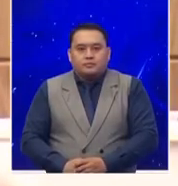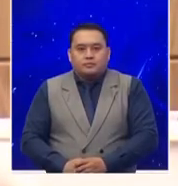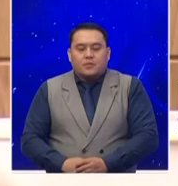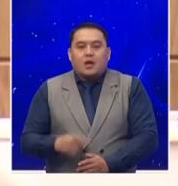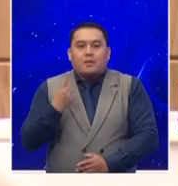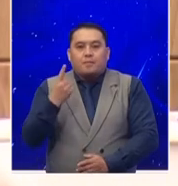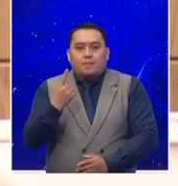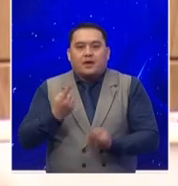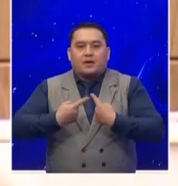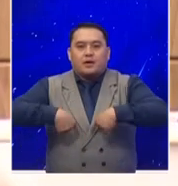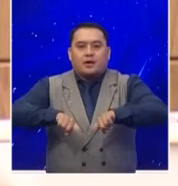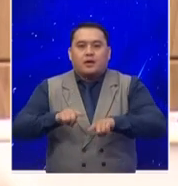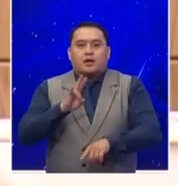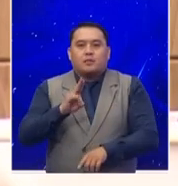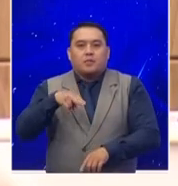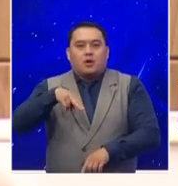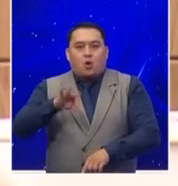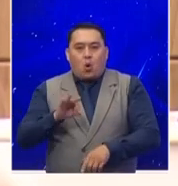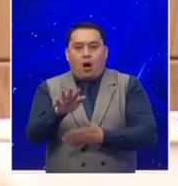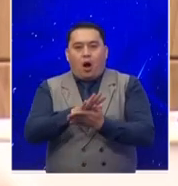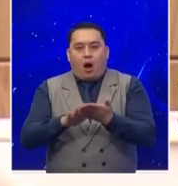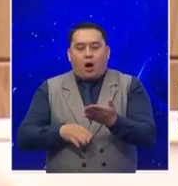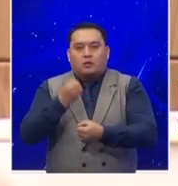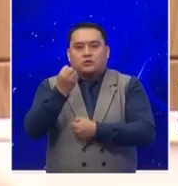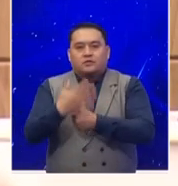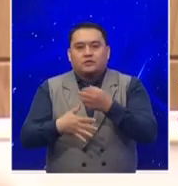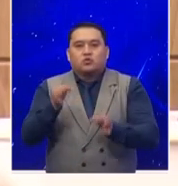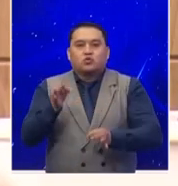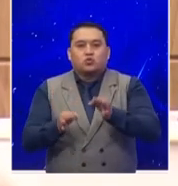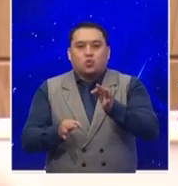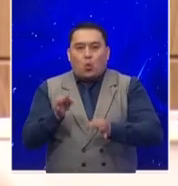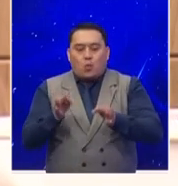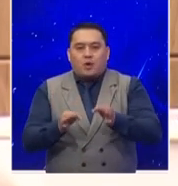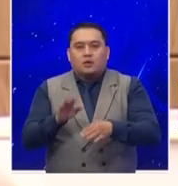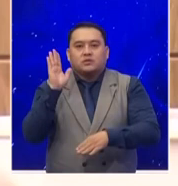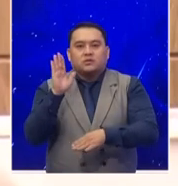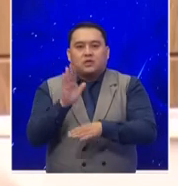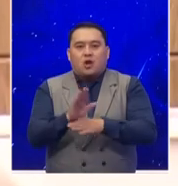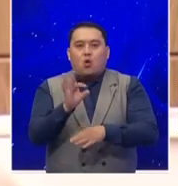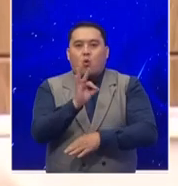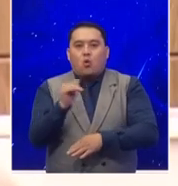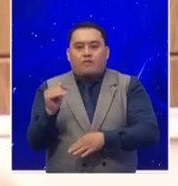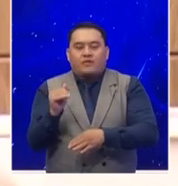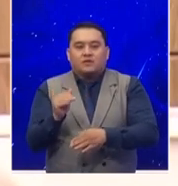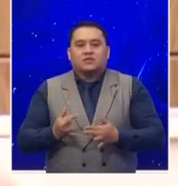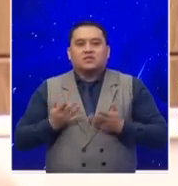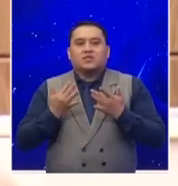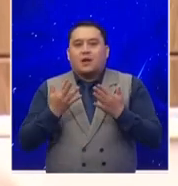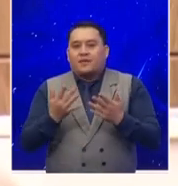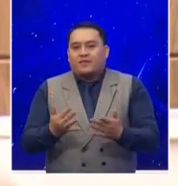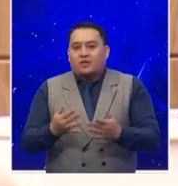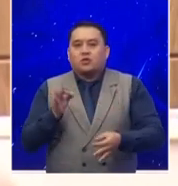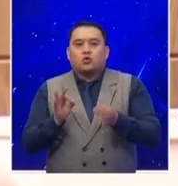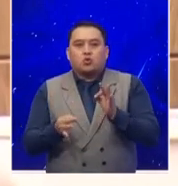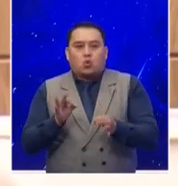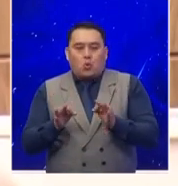Бір үкіметтік емес ұйым арызды сотқа беріп, орталық сайлау комиссиясының аталған қаулысын ресми жариялануды талап ететін